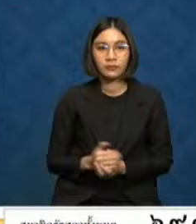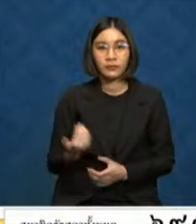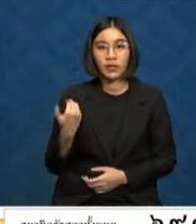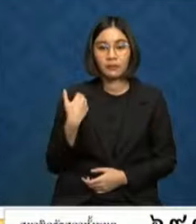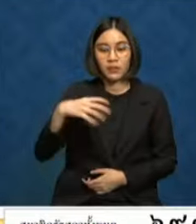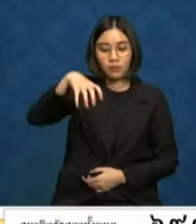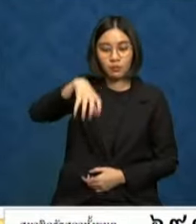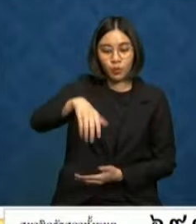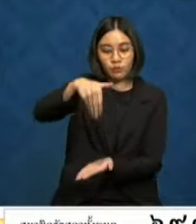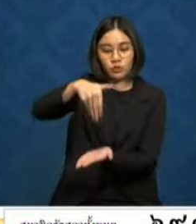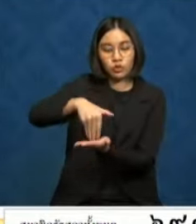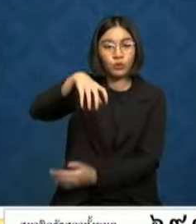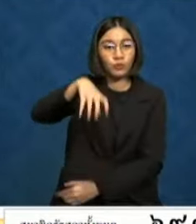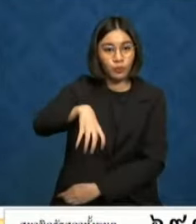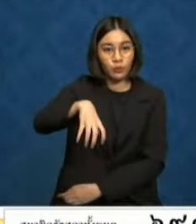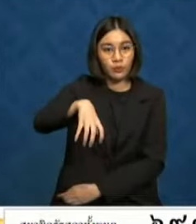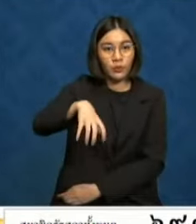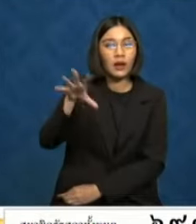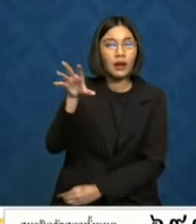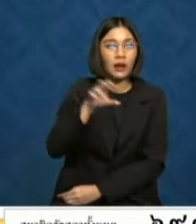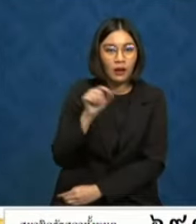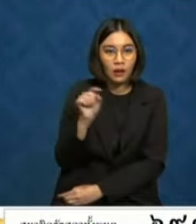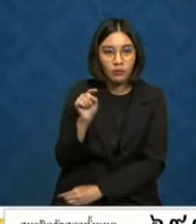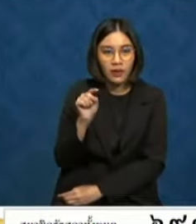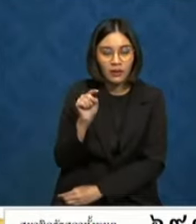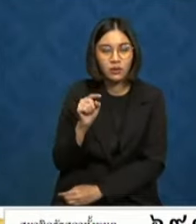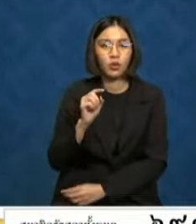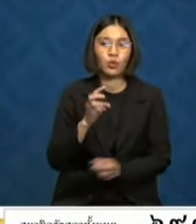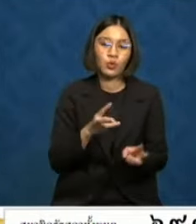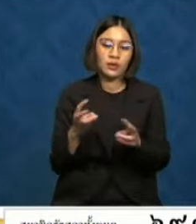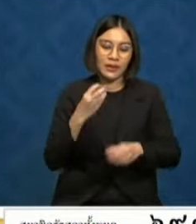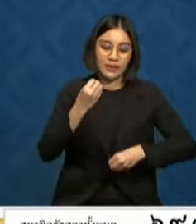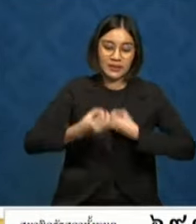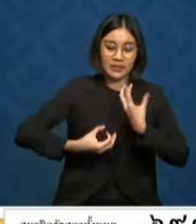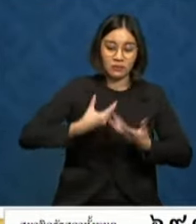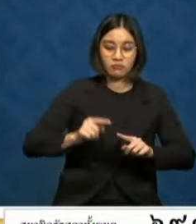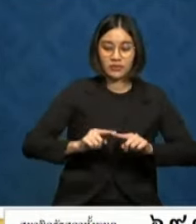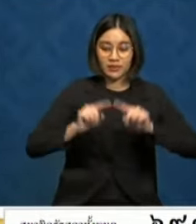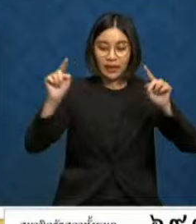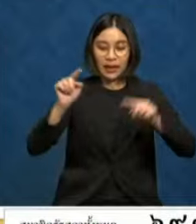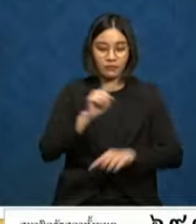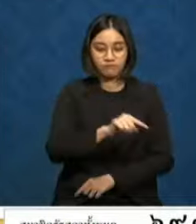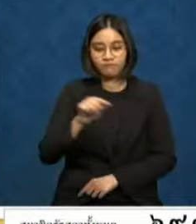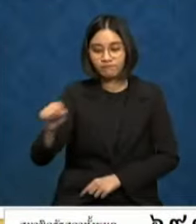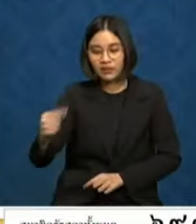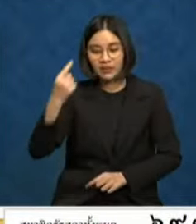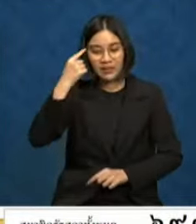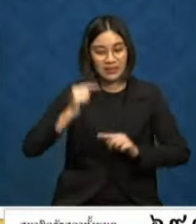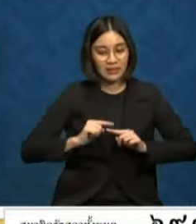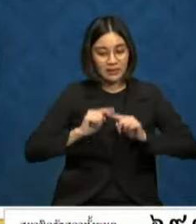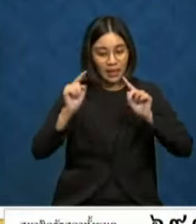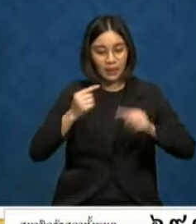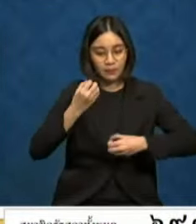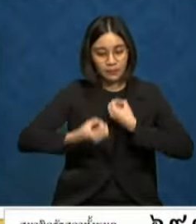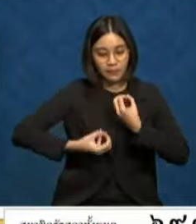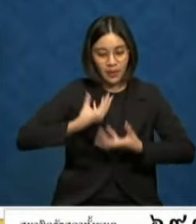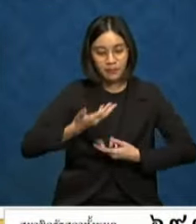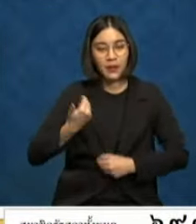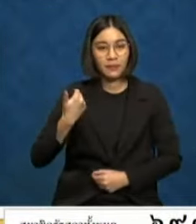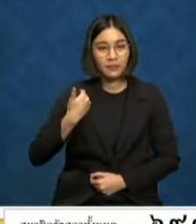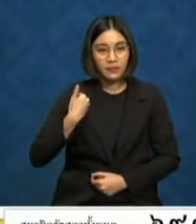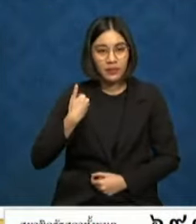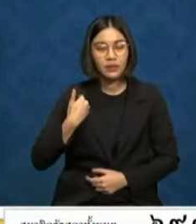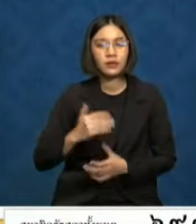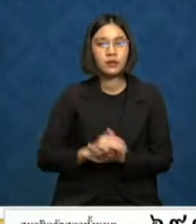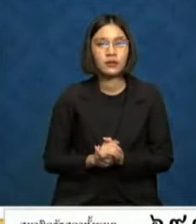Joint Committeeเป็นการนำเอาความคิดเห็นที่แตกต่างทั้งหมดนะครับที่มีอยู่ในส่วน